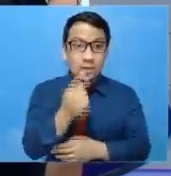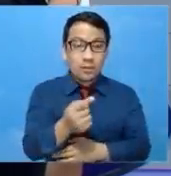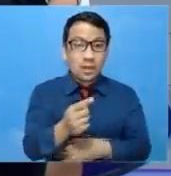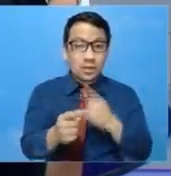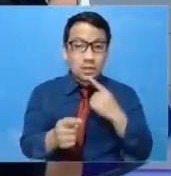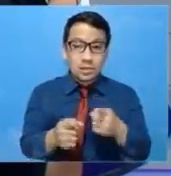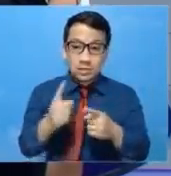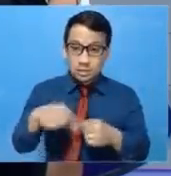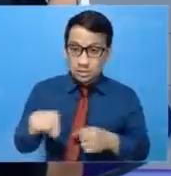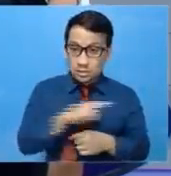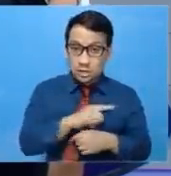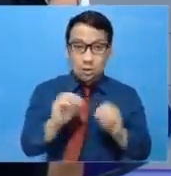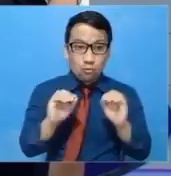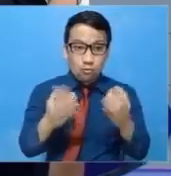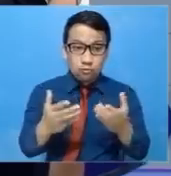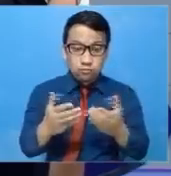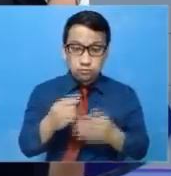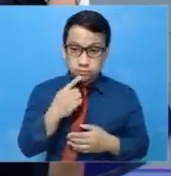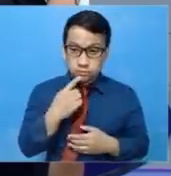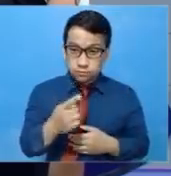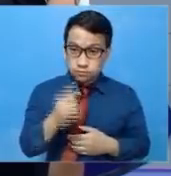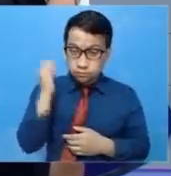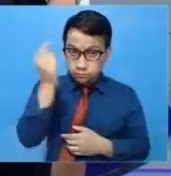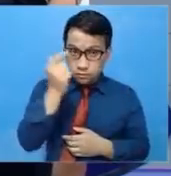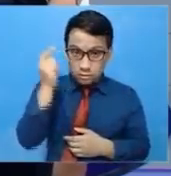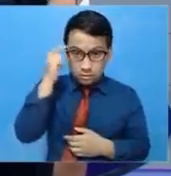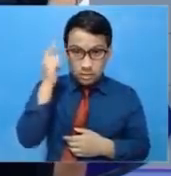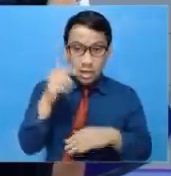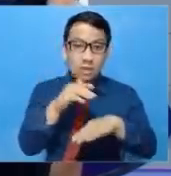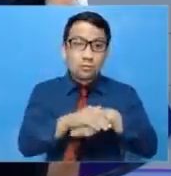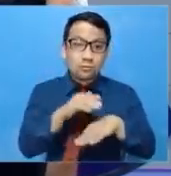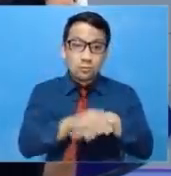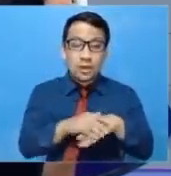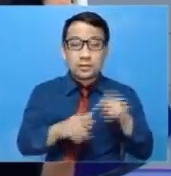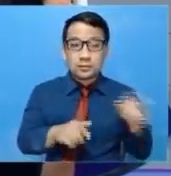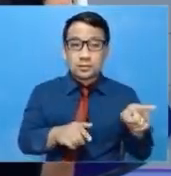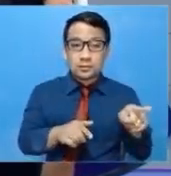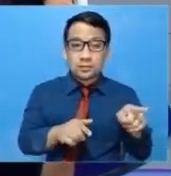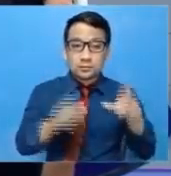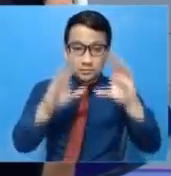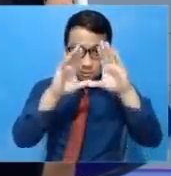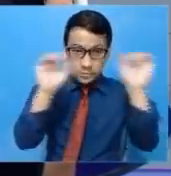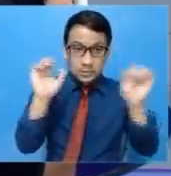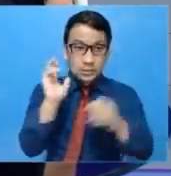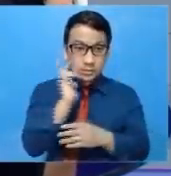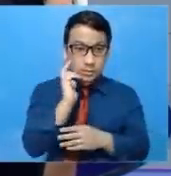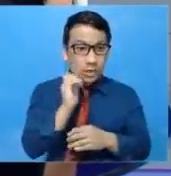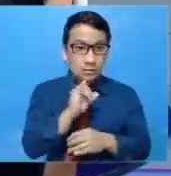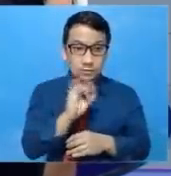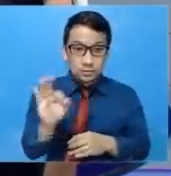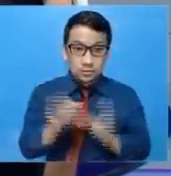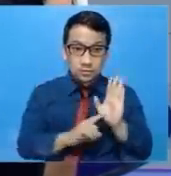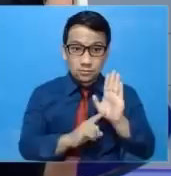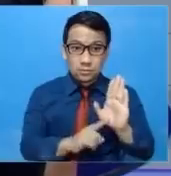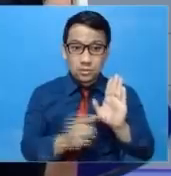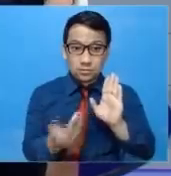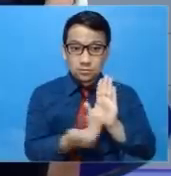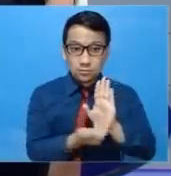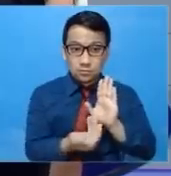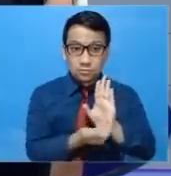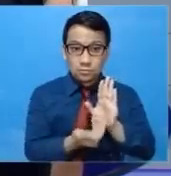katiwalaan sa pamalaan. Nagbanta rin ang Pangulo na kung hindi raw makakapaglabas ng listahan si